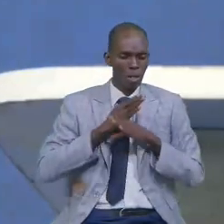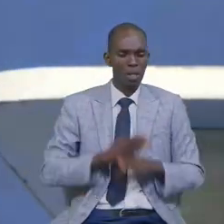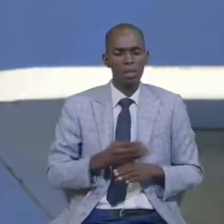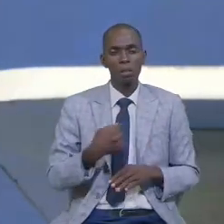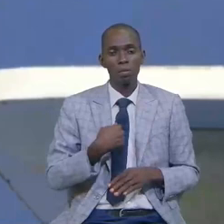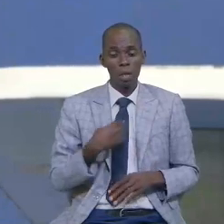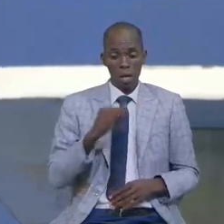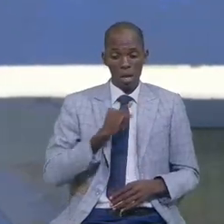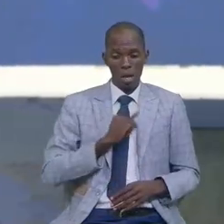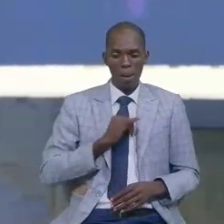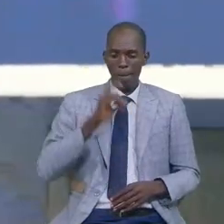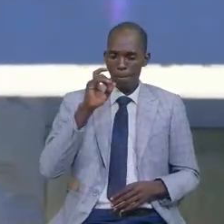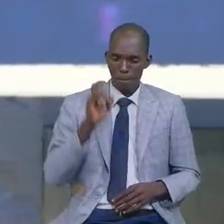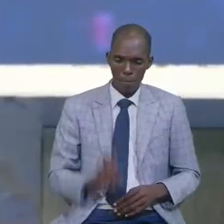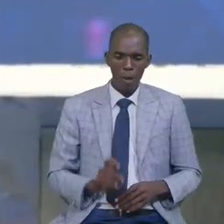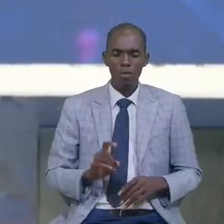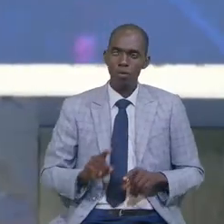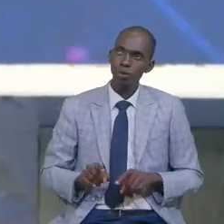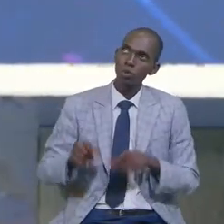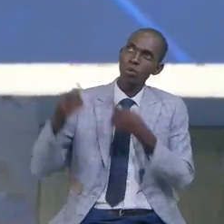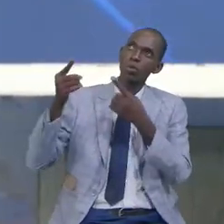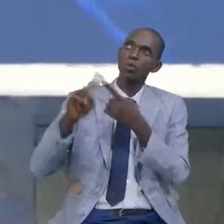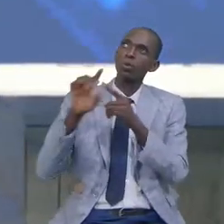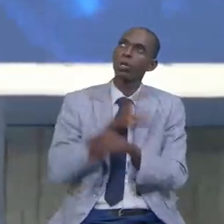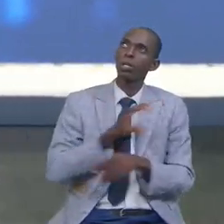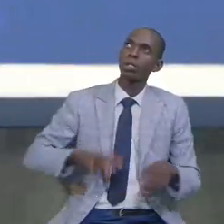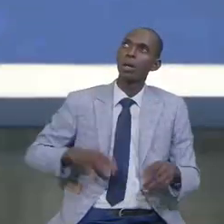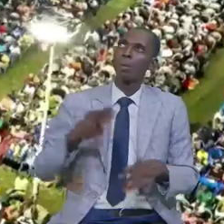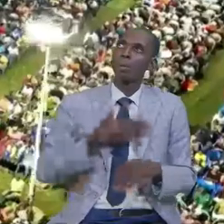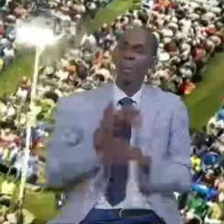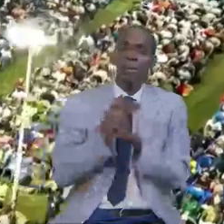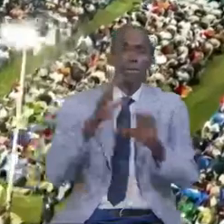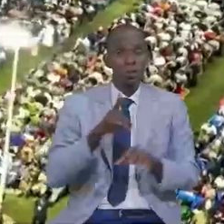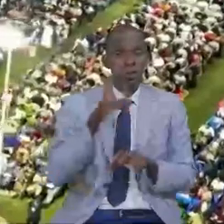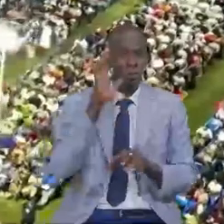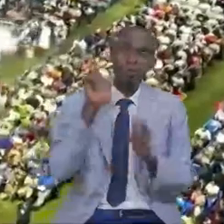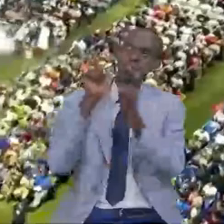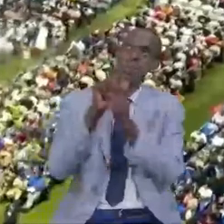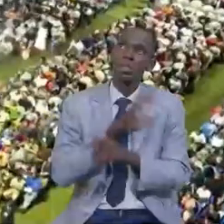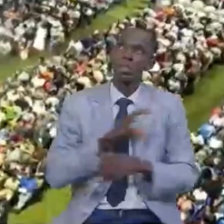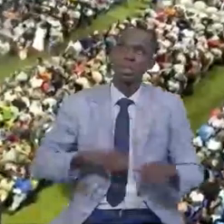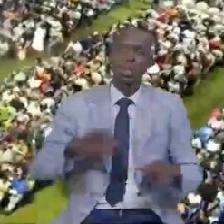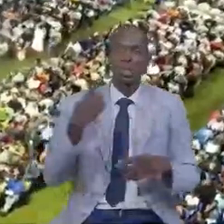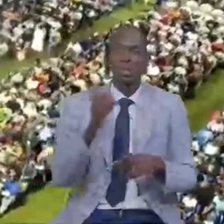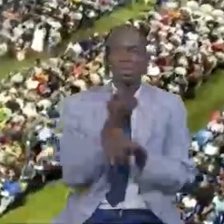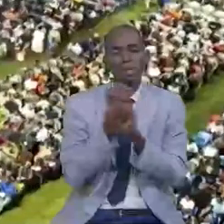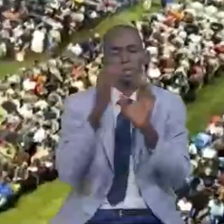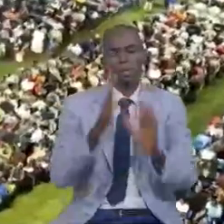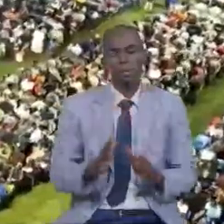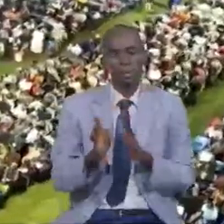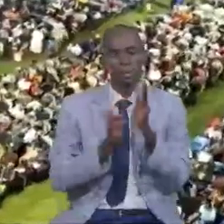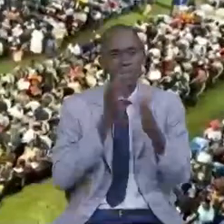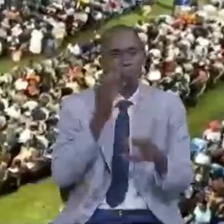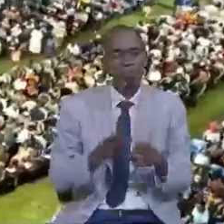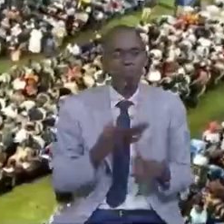Je dois aller à Christ, mon sauveur. Et tu viendras à Christ le sauveur. Et les choses